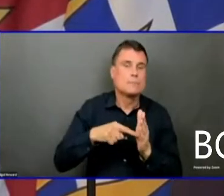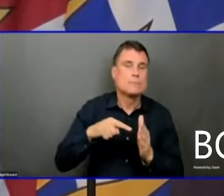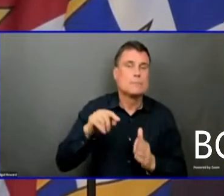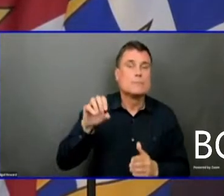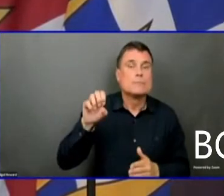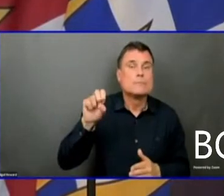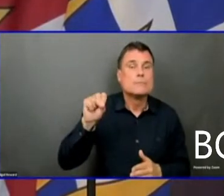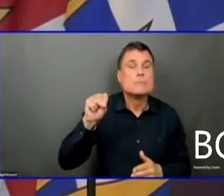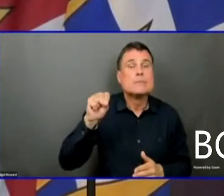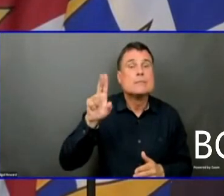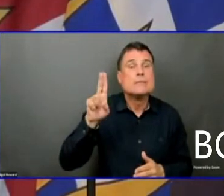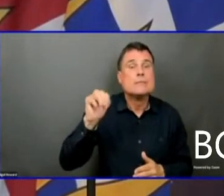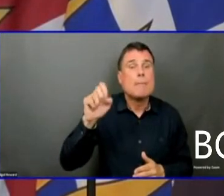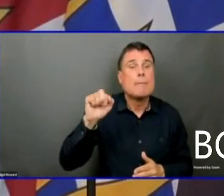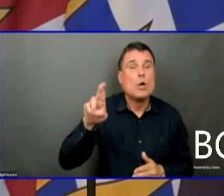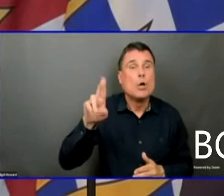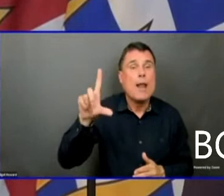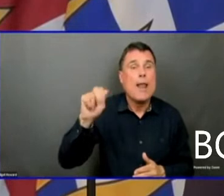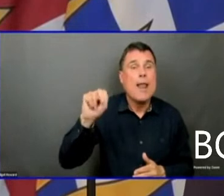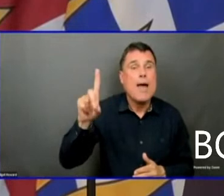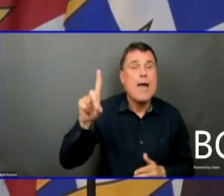白石是镇。